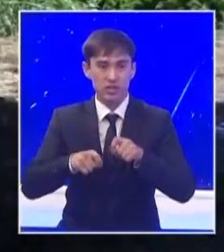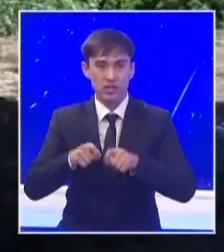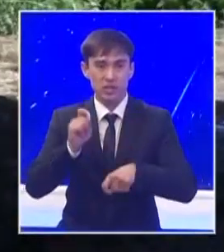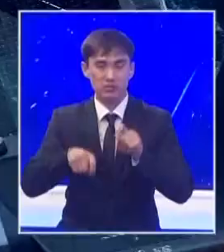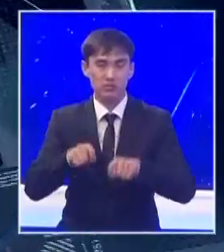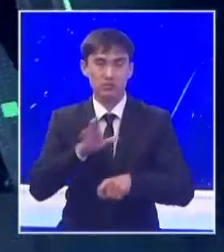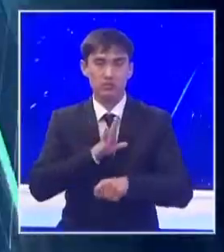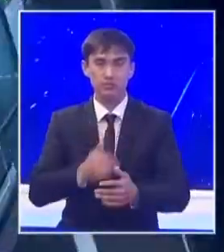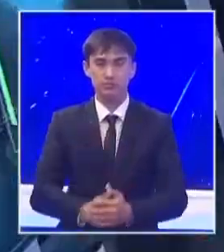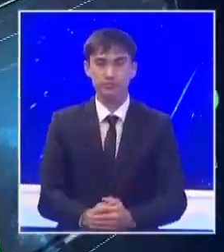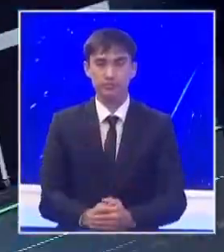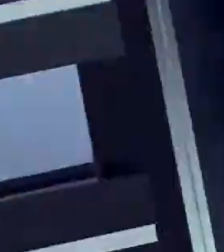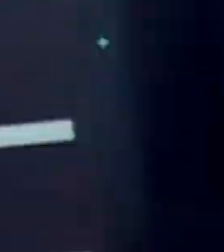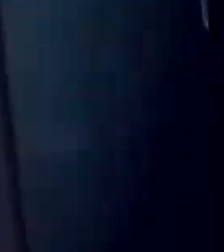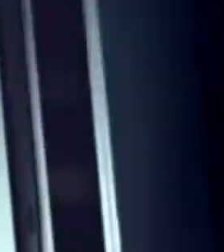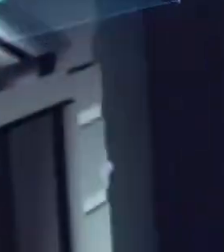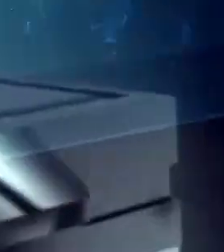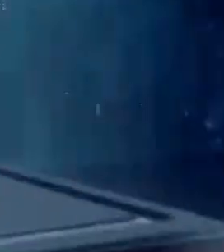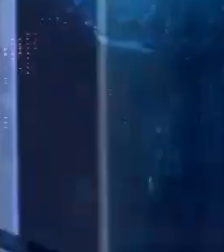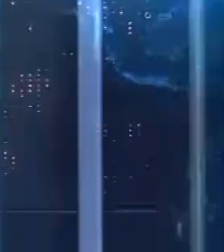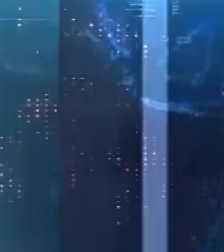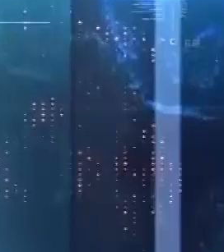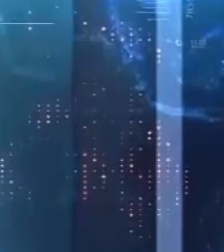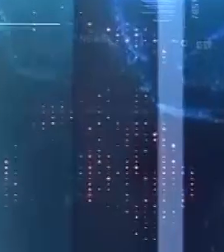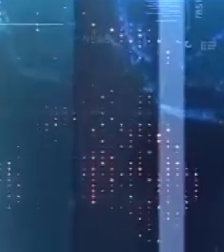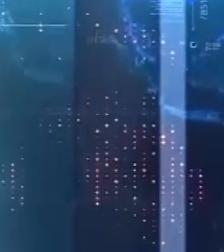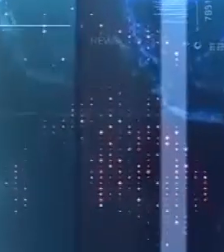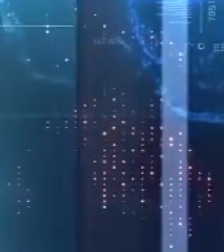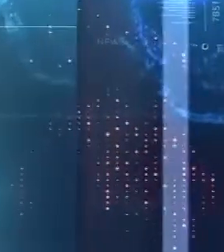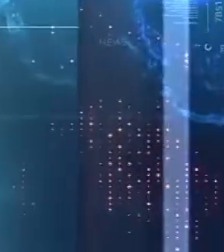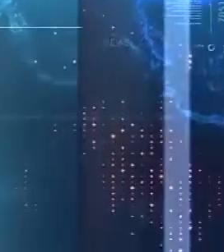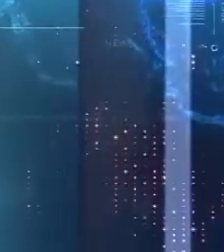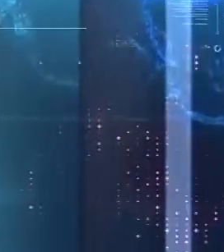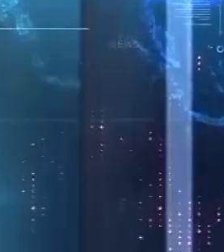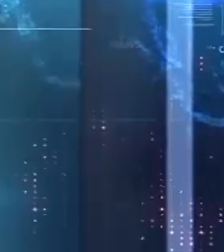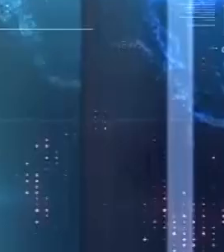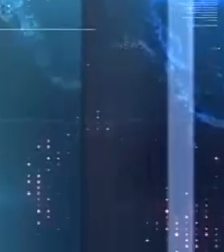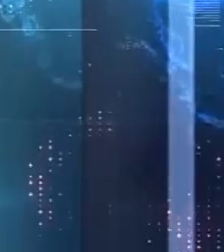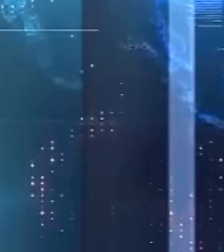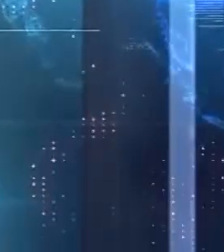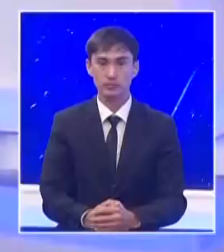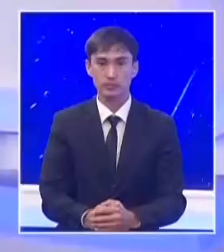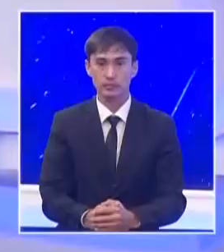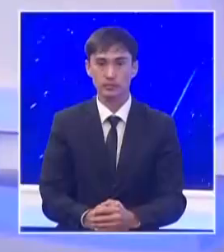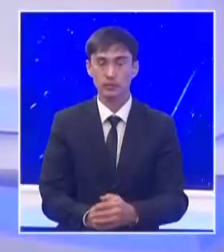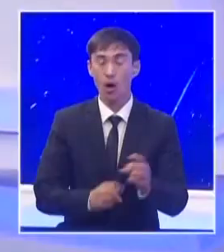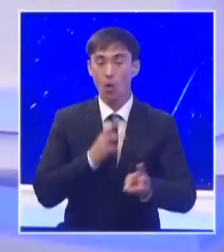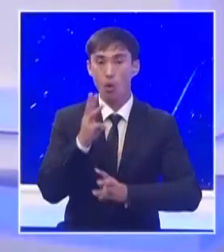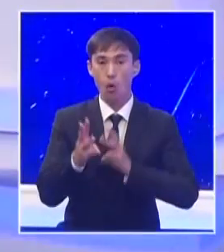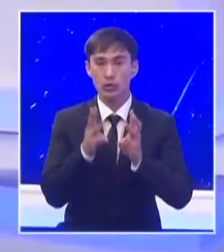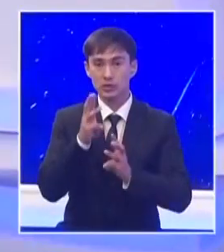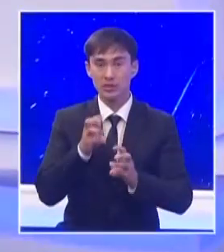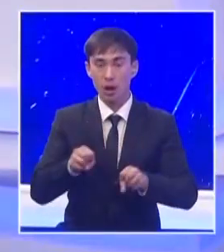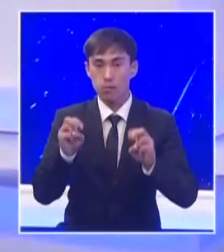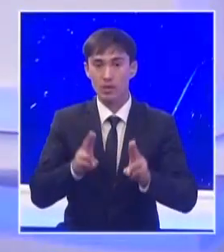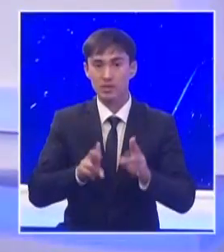дождевыми водами. Жандос Назарбаев, Алмат Хамид, Айдос Калиев, телеканал ЖТСУ, Текели. Огненная стихия.